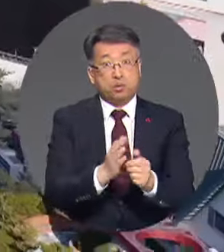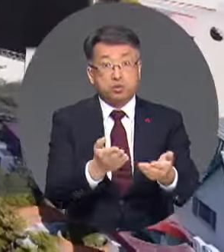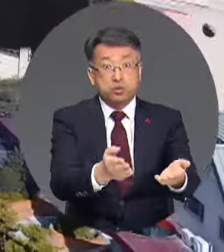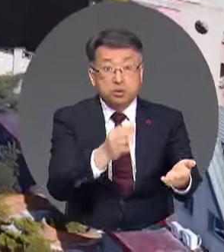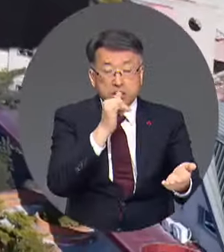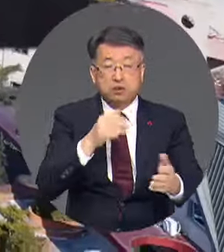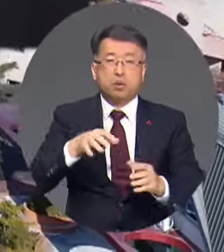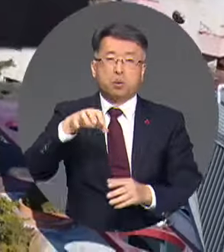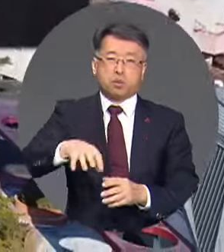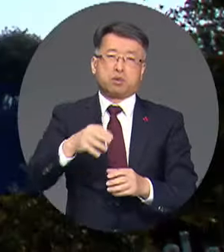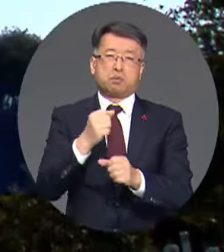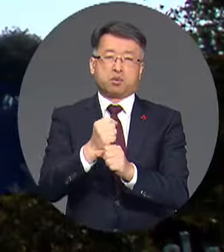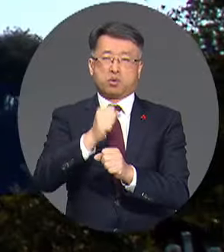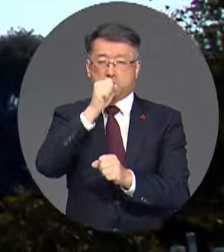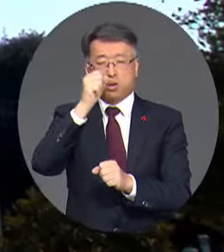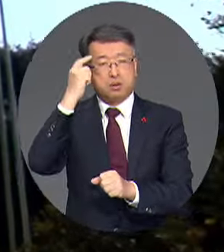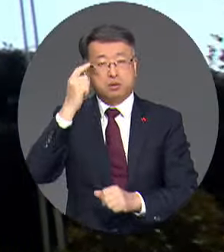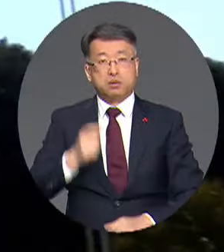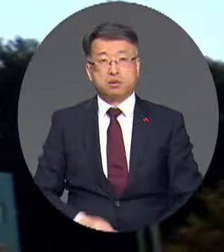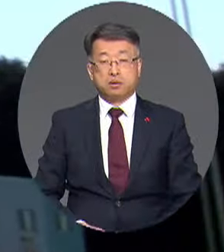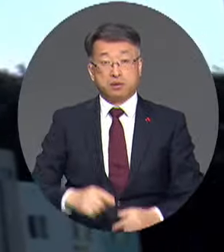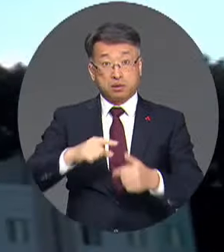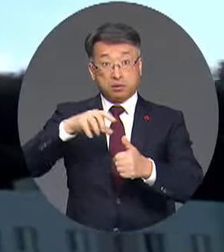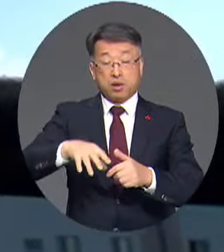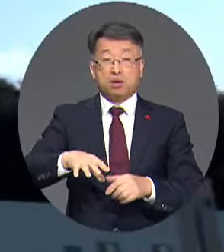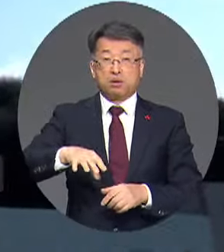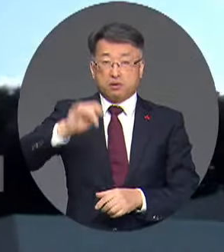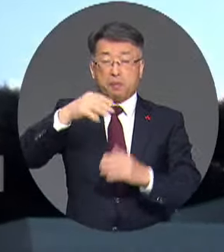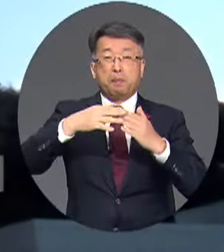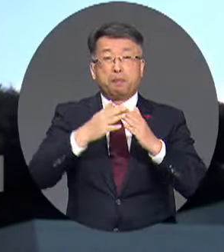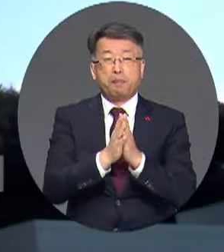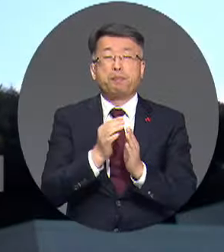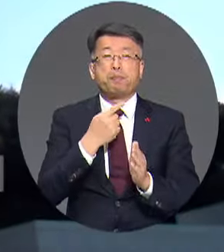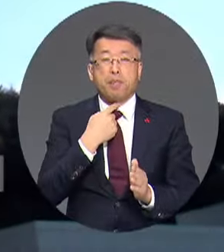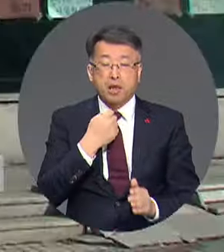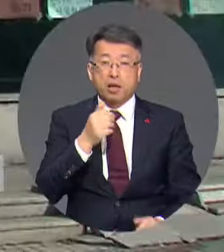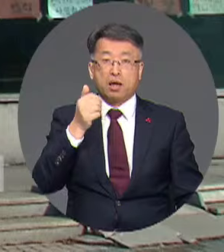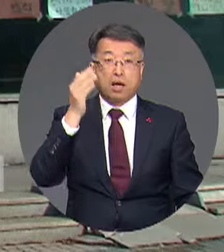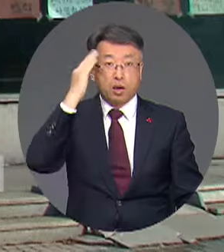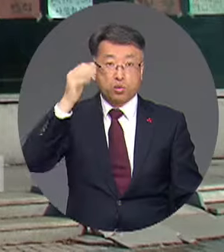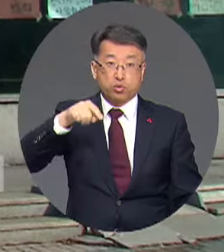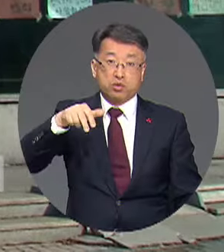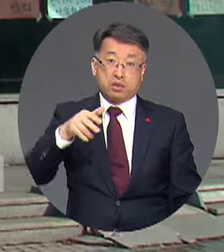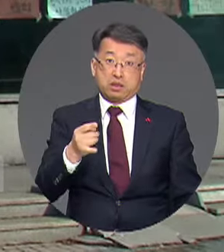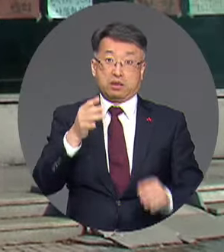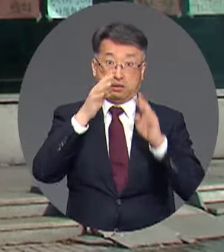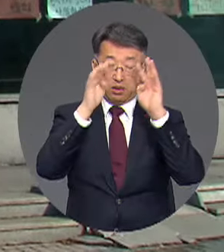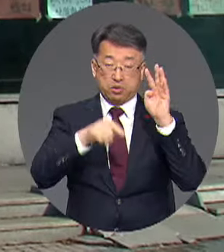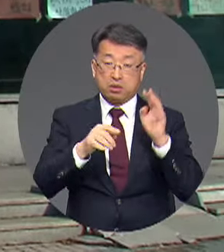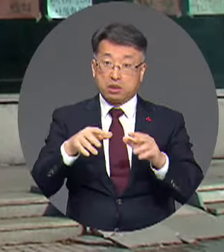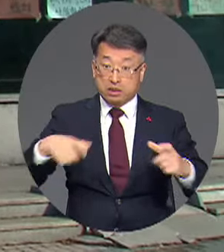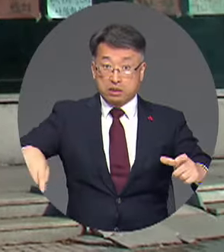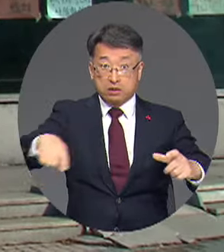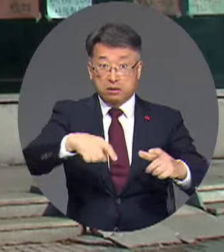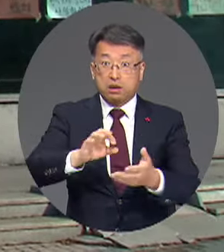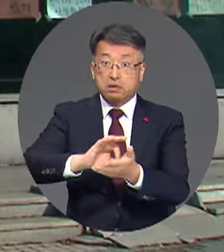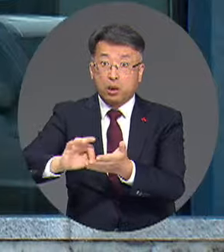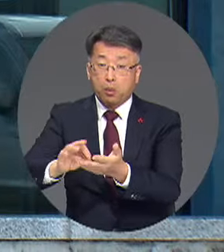활용하는 방안을 모색해 주시 경남에서 처음으로 폐교한 한국국제대 지역사회 활용방